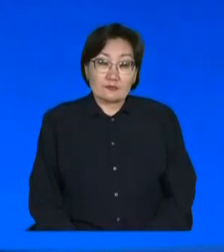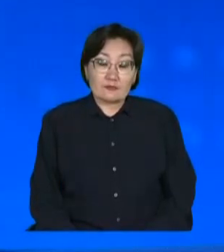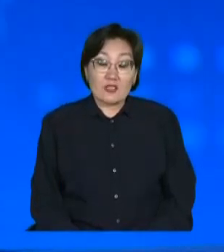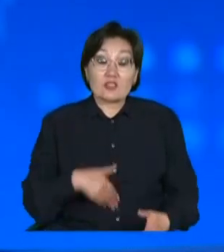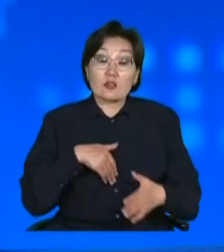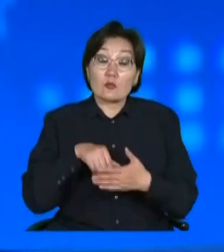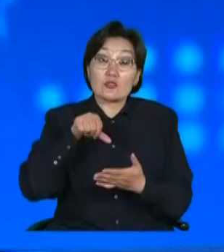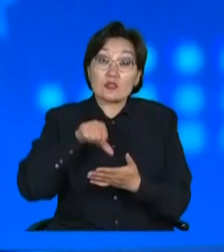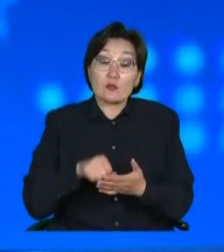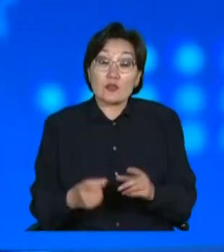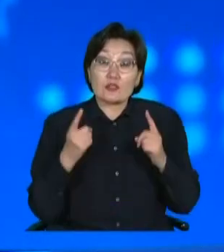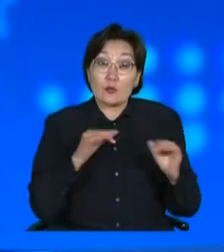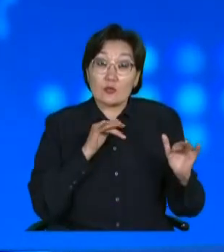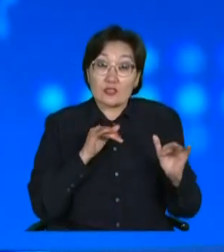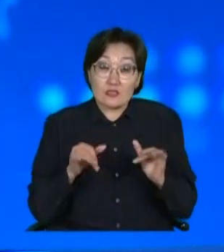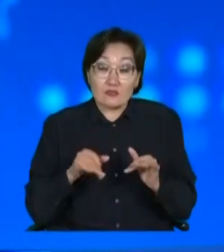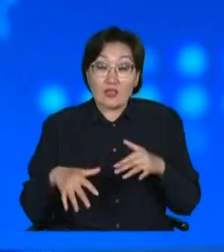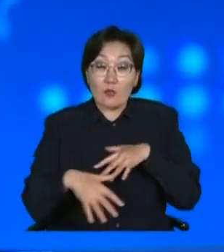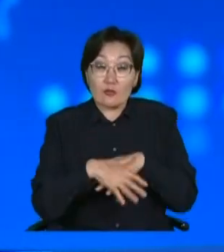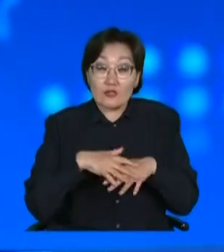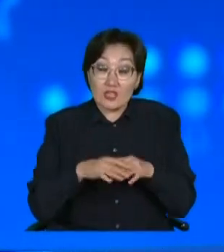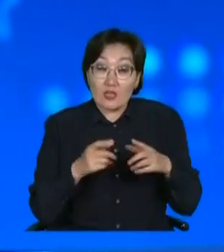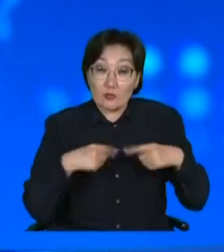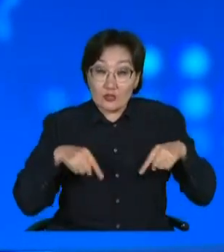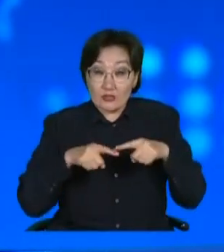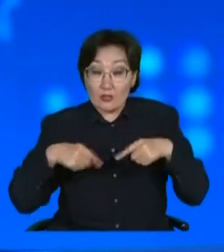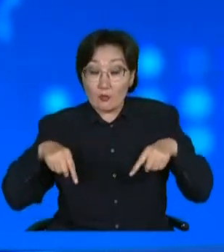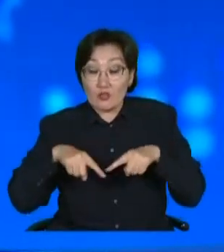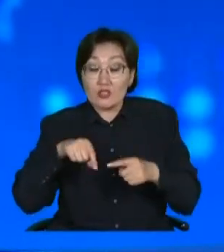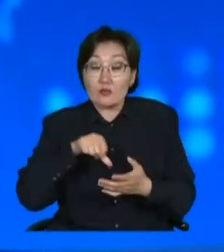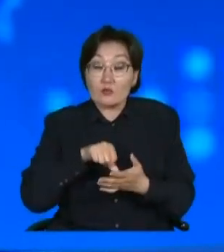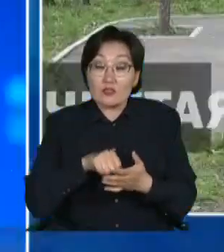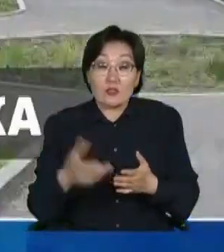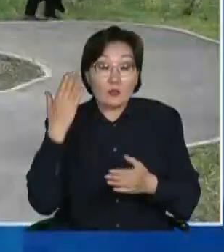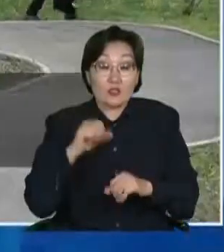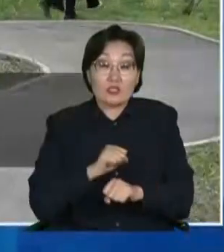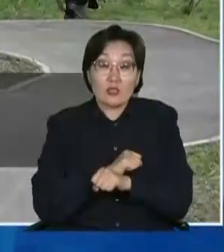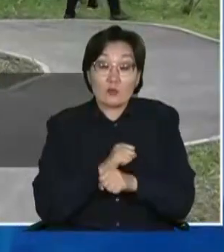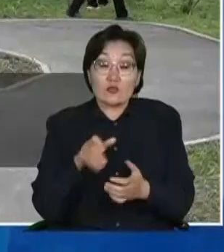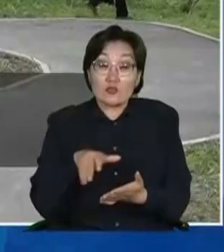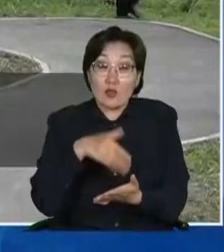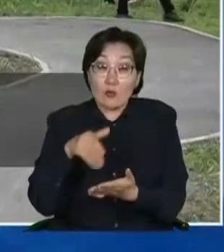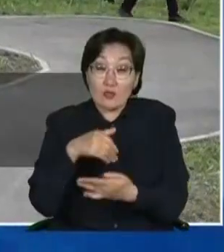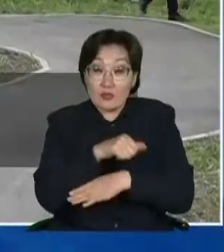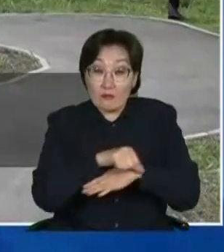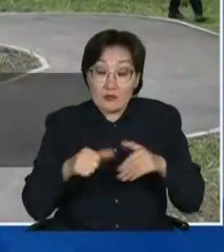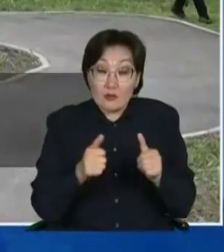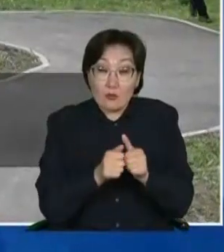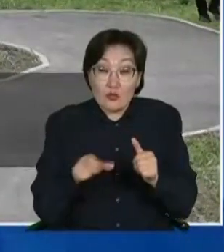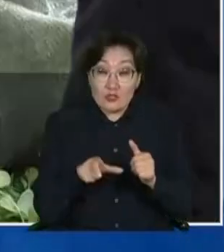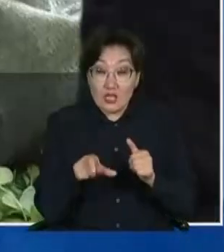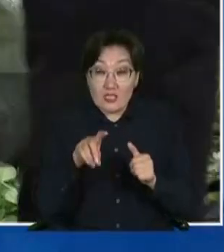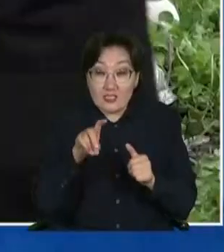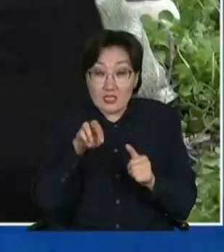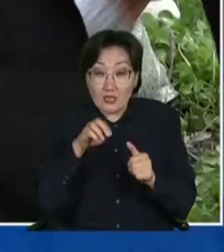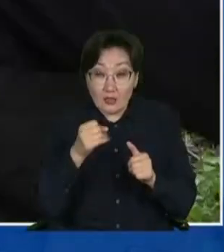Активно участвуют в масштабной кампании и общественные организации. Их участники в минувшие выходные очистили территорию возле реки